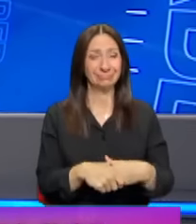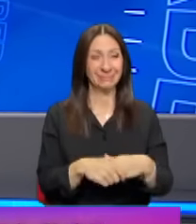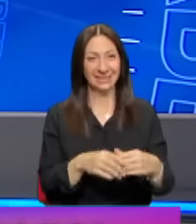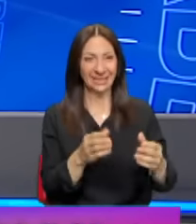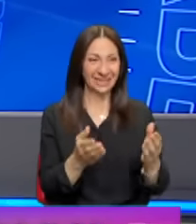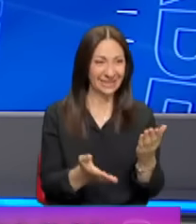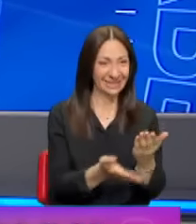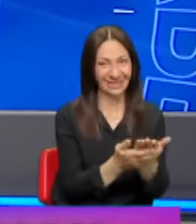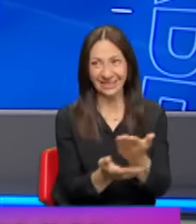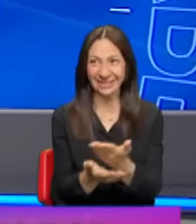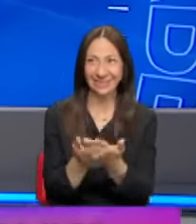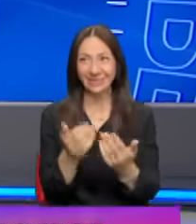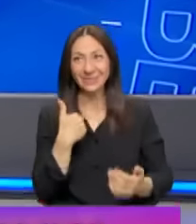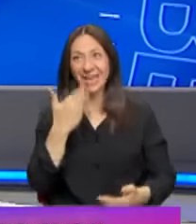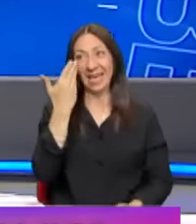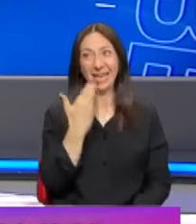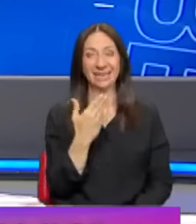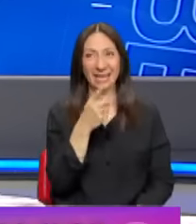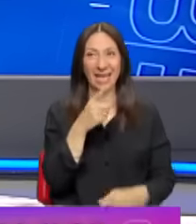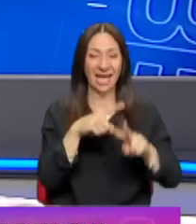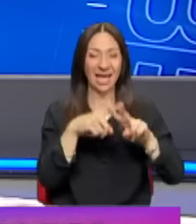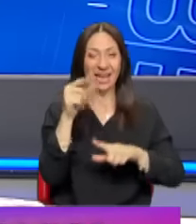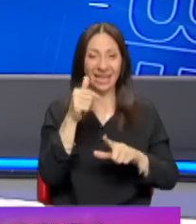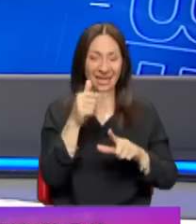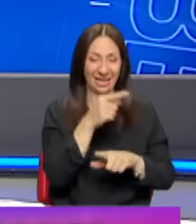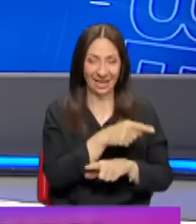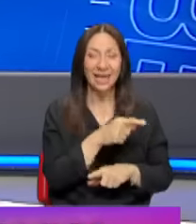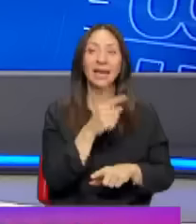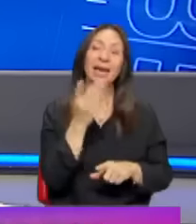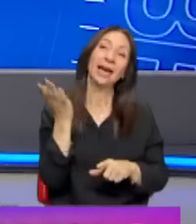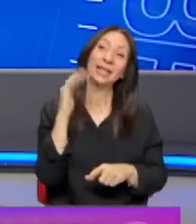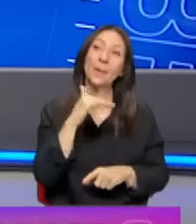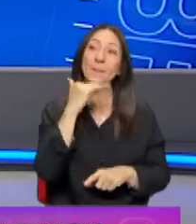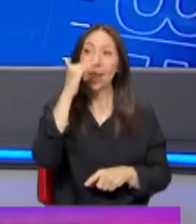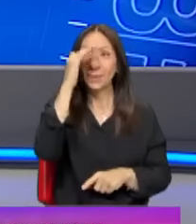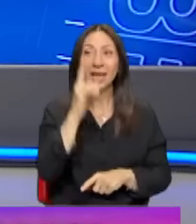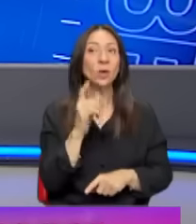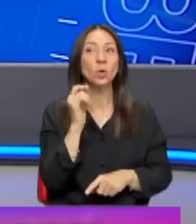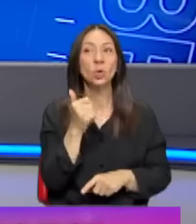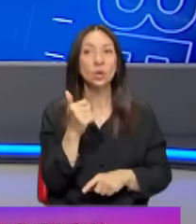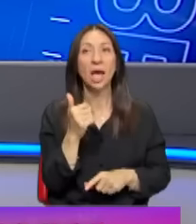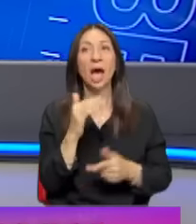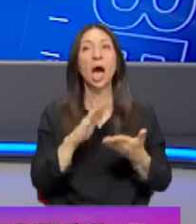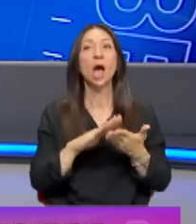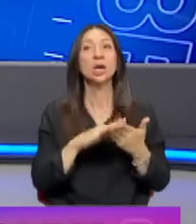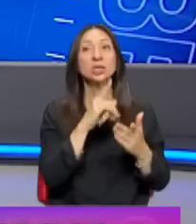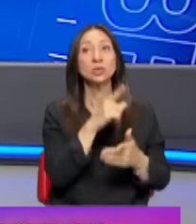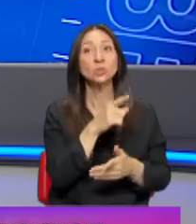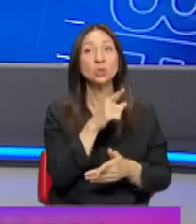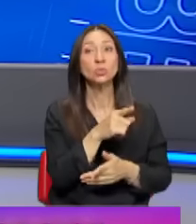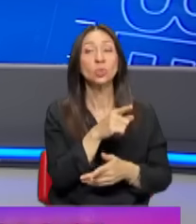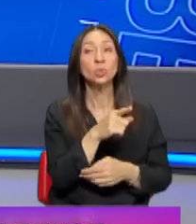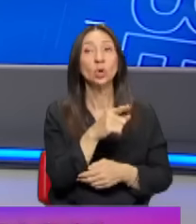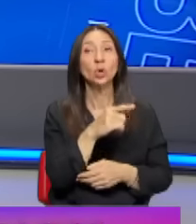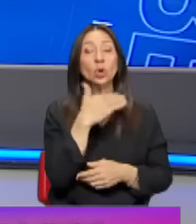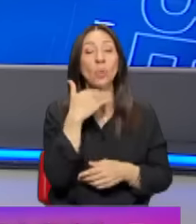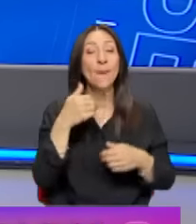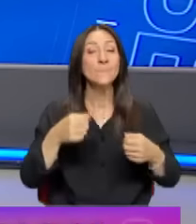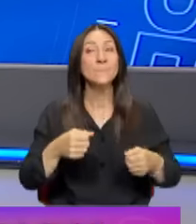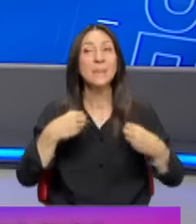arayı bulmak suretiyle bize izletti Ali Onur Tosun. Hadi gelin bayramın birinci gününde arkadaşımızın